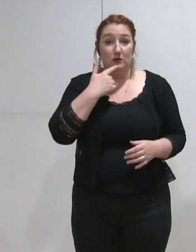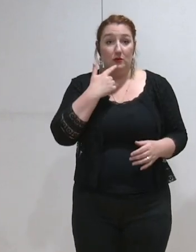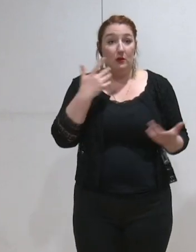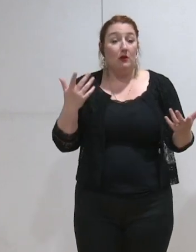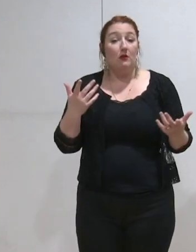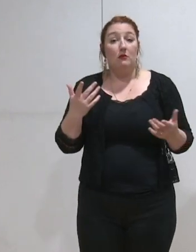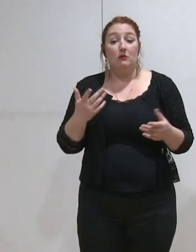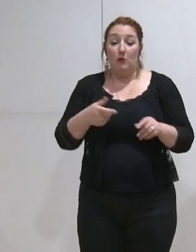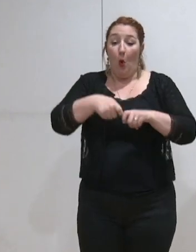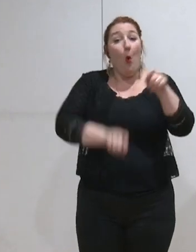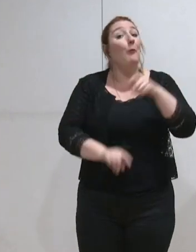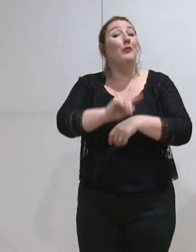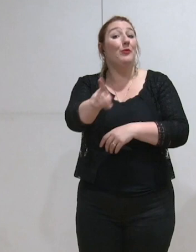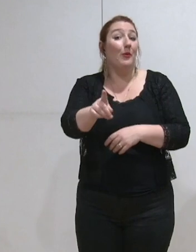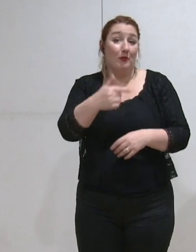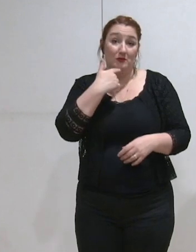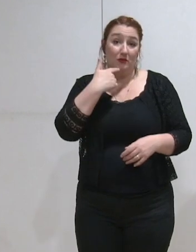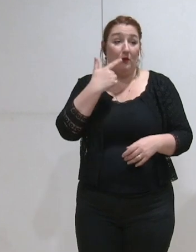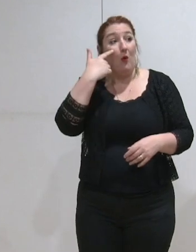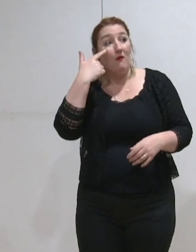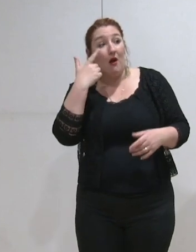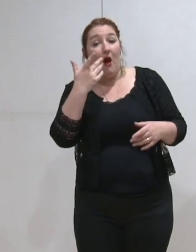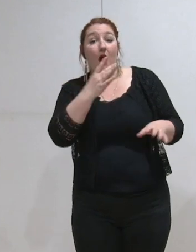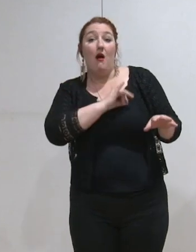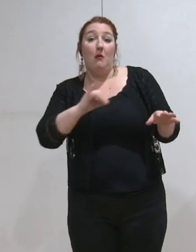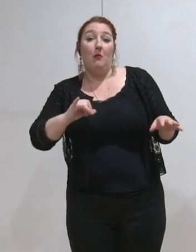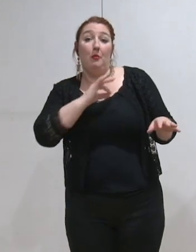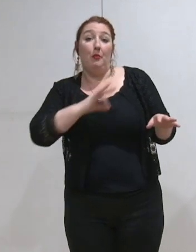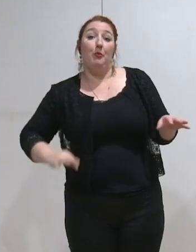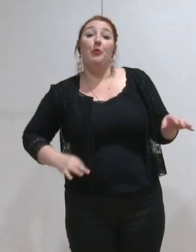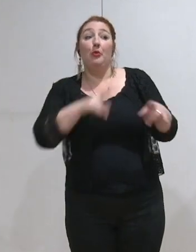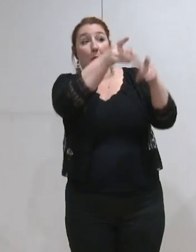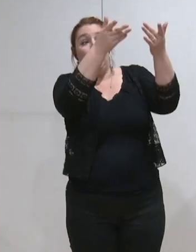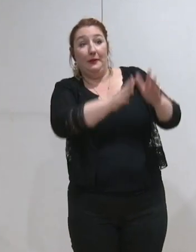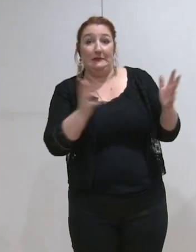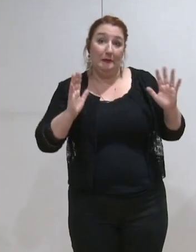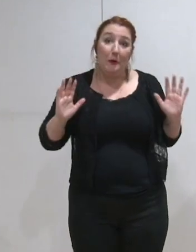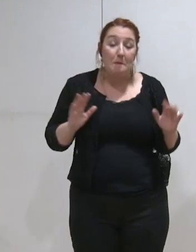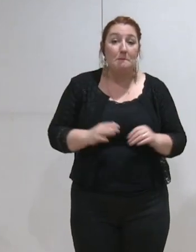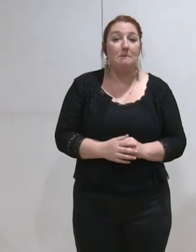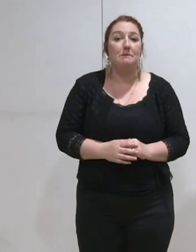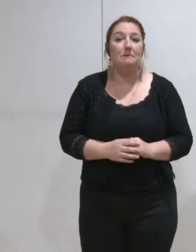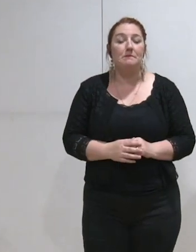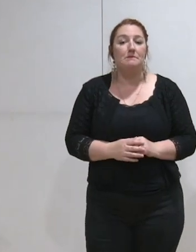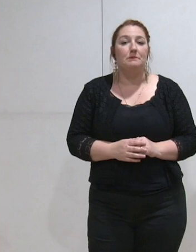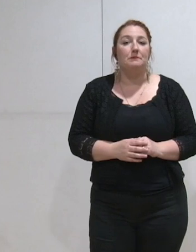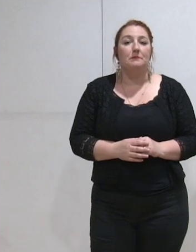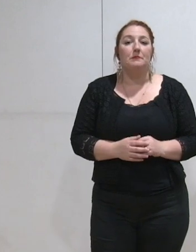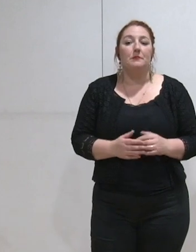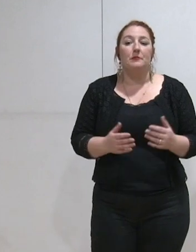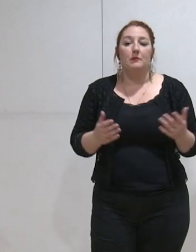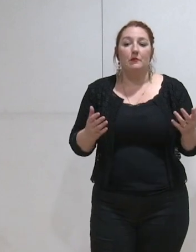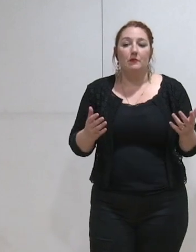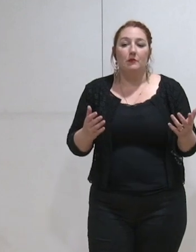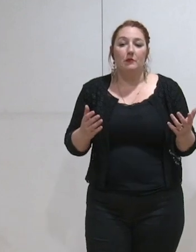donnera le que donneront les prudomes à ces recours et qui pouvait être dans